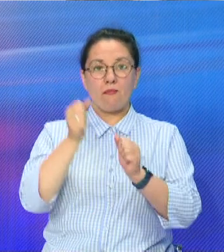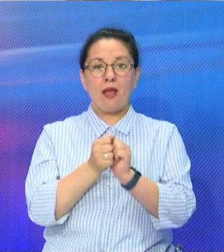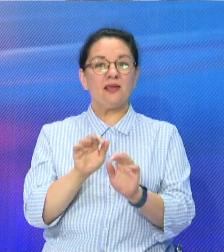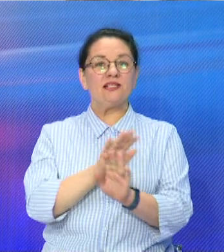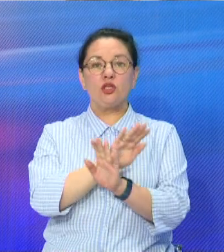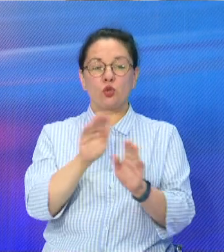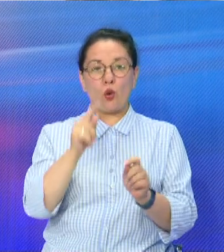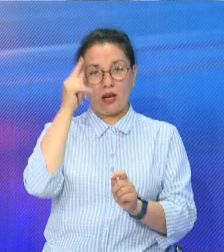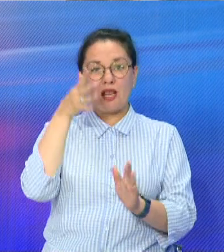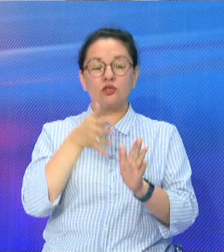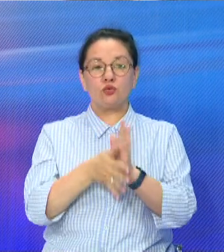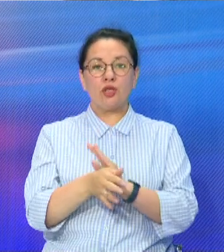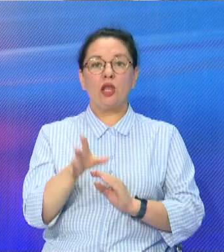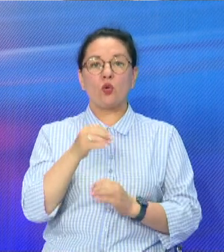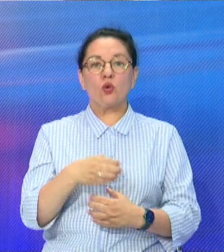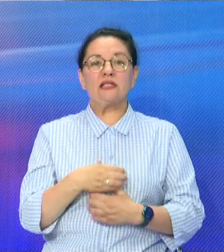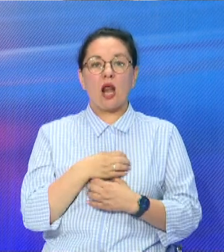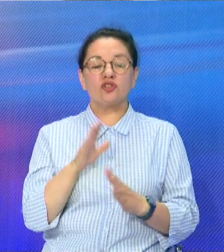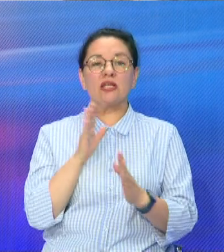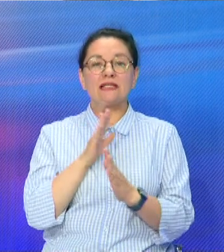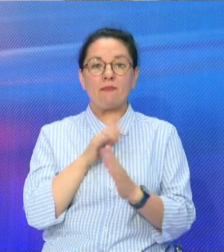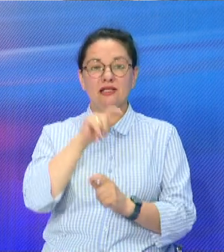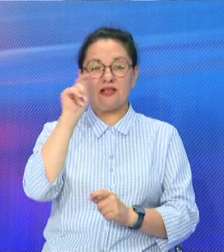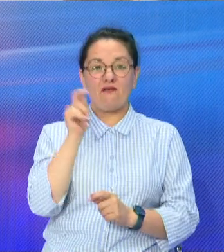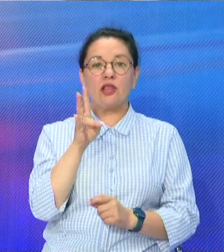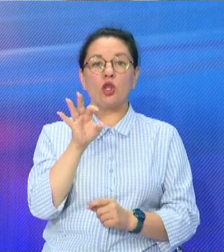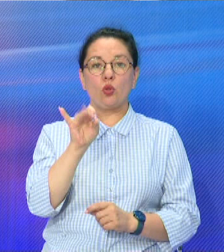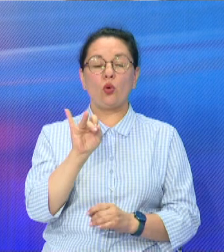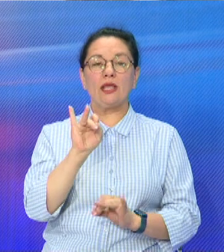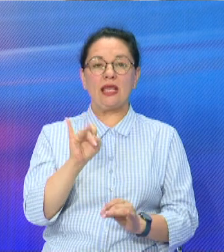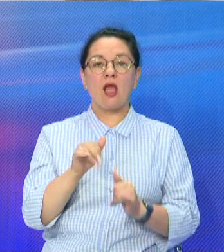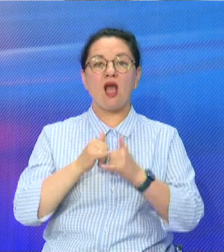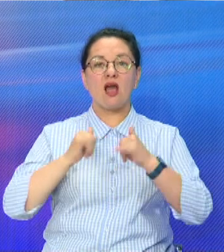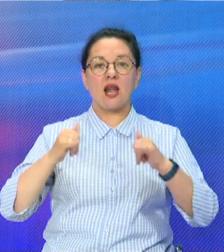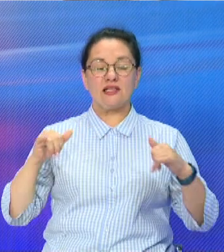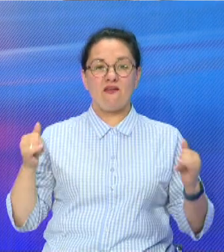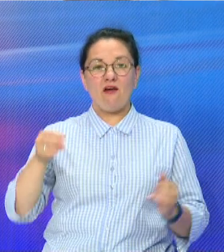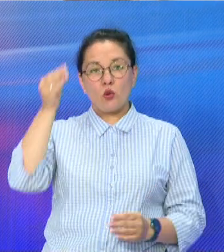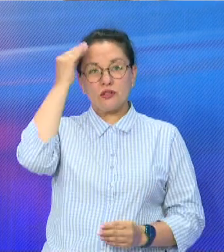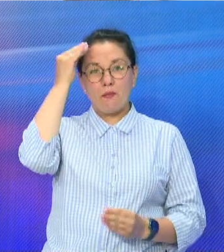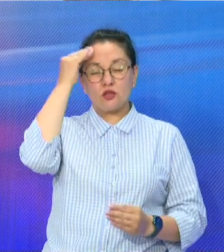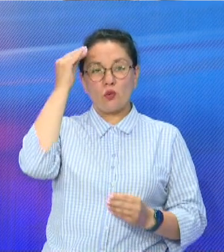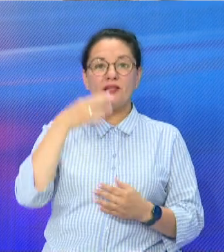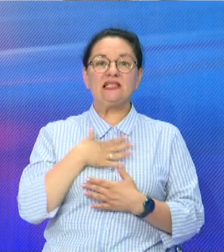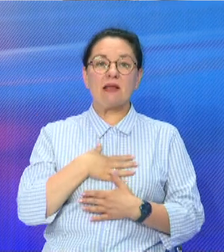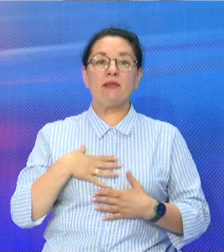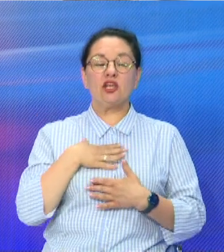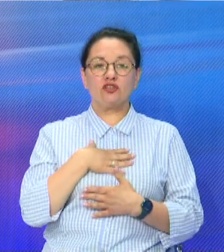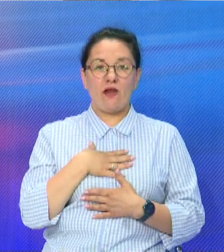ребят со страшными событиями войны но и развивают способность к сопереживанию и